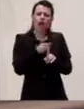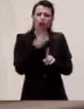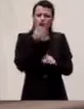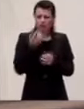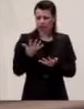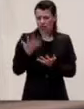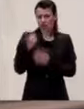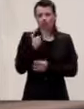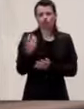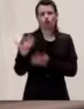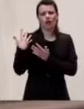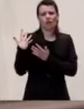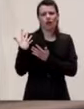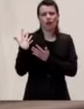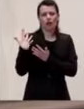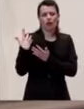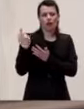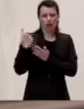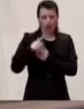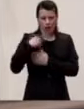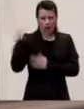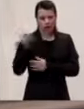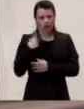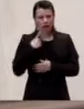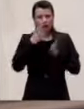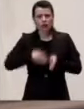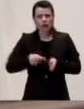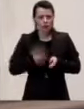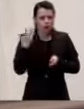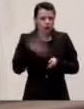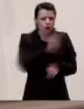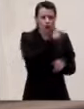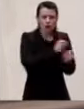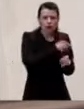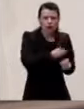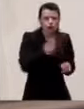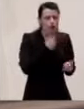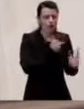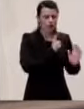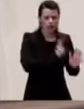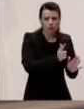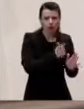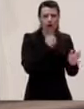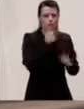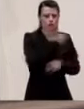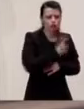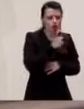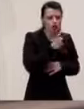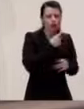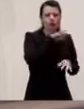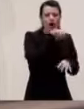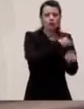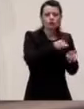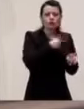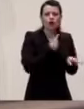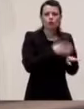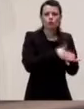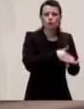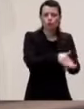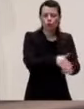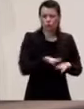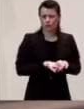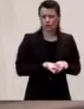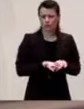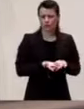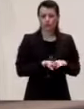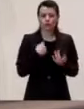già si inizia a morire da giorni, da settimane, gli anziani stanno molto male e continuano a morire. Quello che volevo chiedere era: è